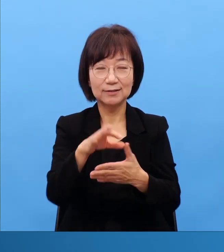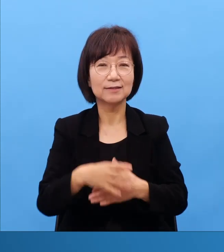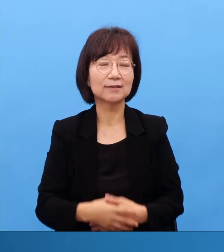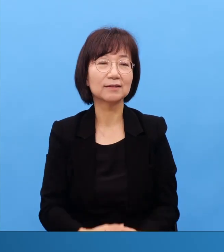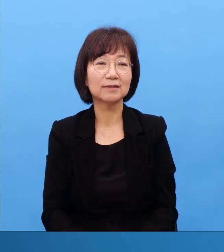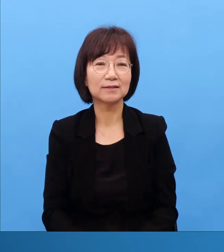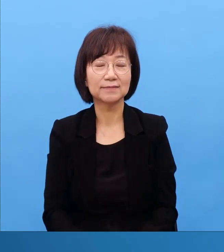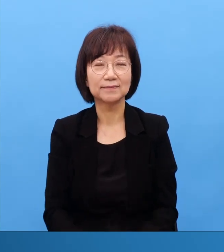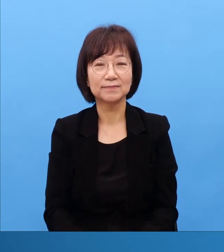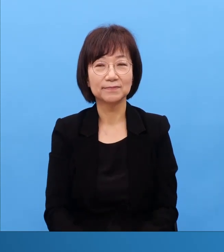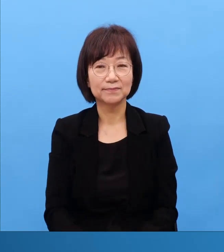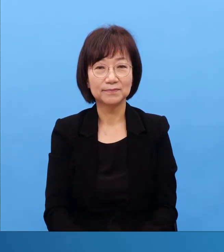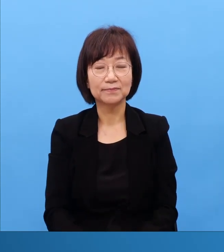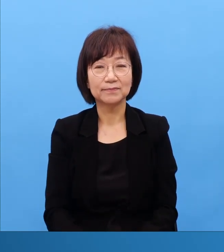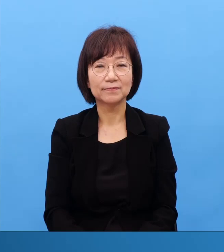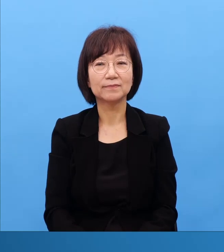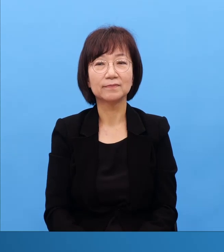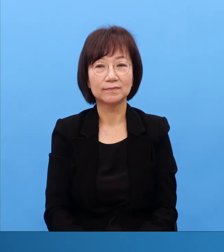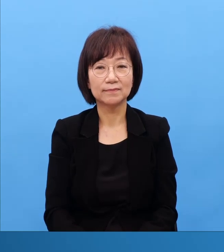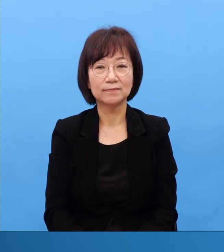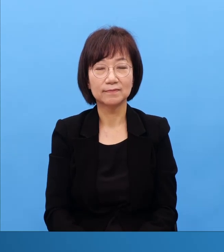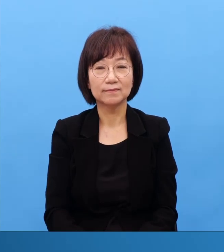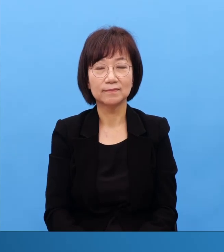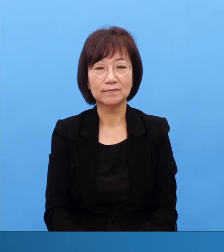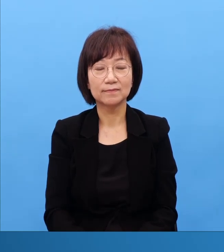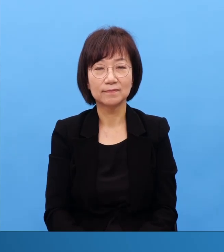God as we sing hymn 428 together.